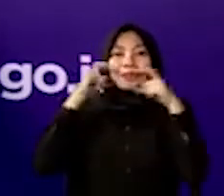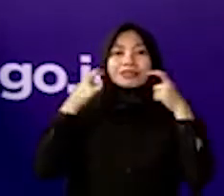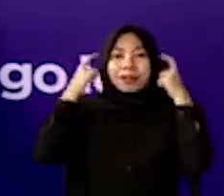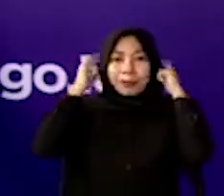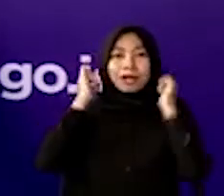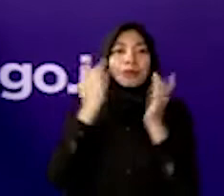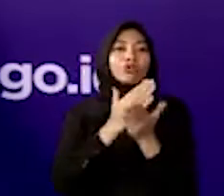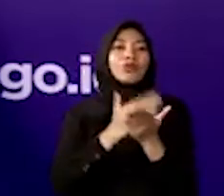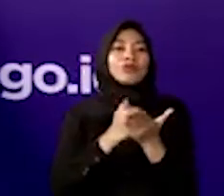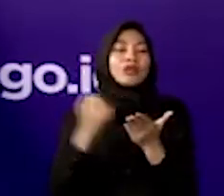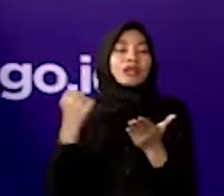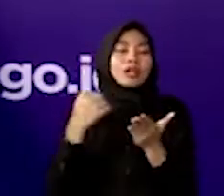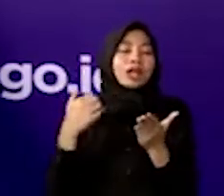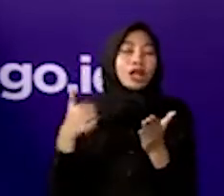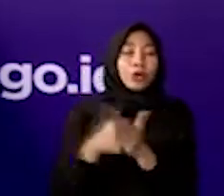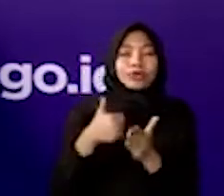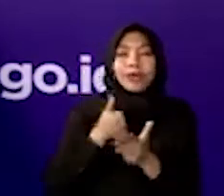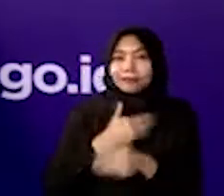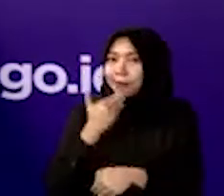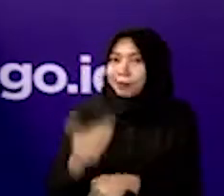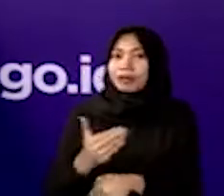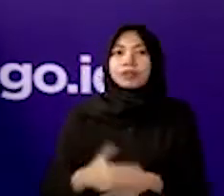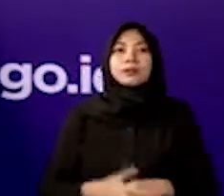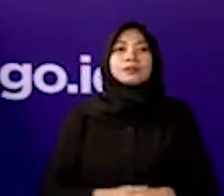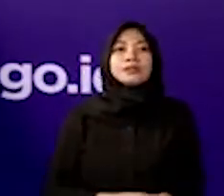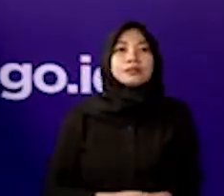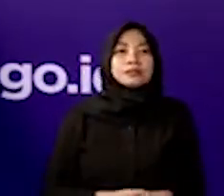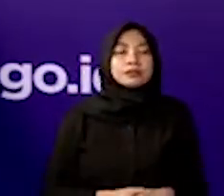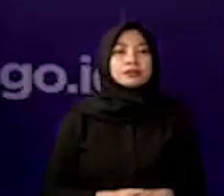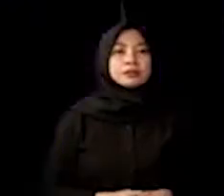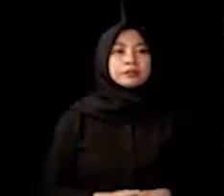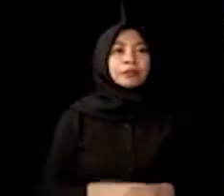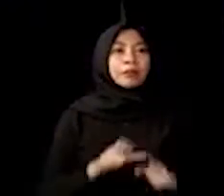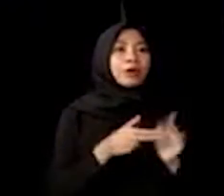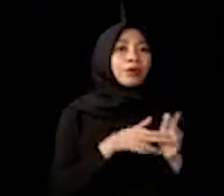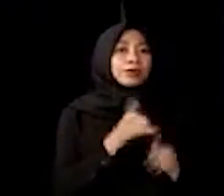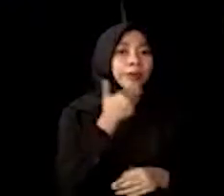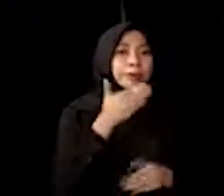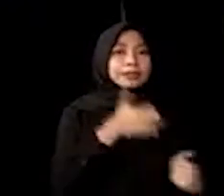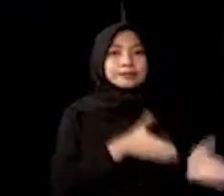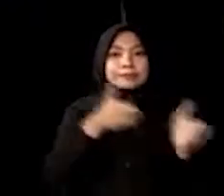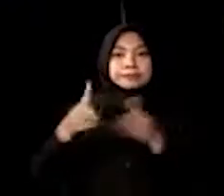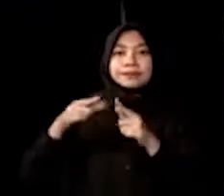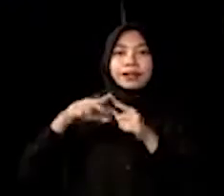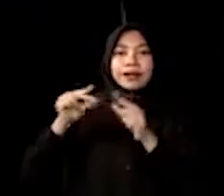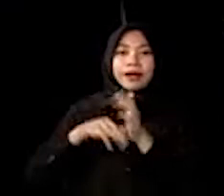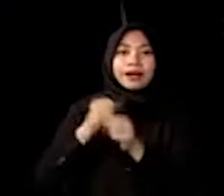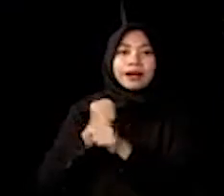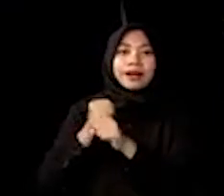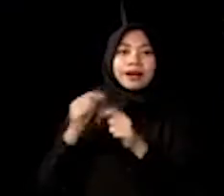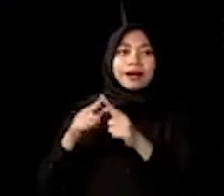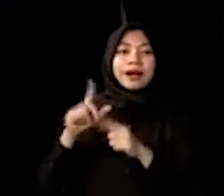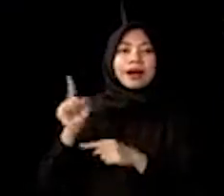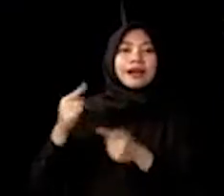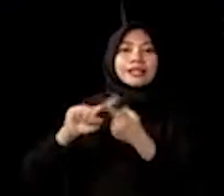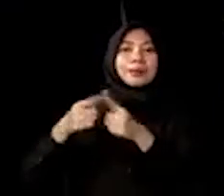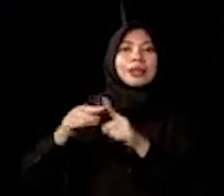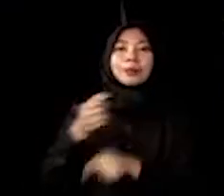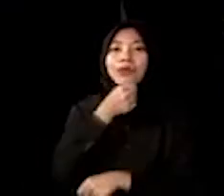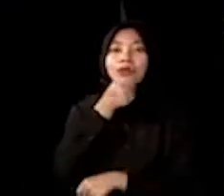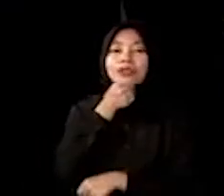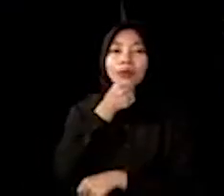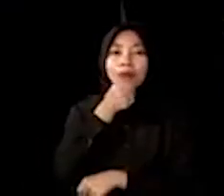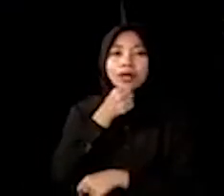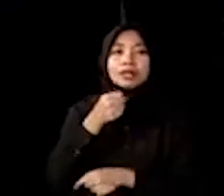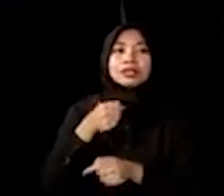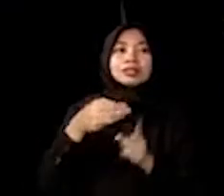dan patuh kepada Baik terima kasih Pak Don pakang ini ada pertanyaan dari teman-teman wartawan ini